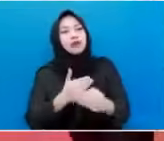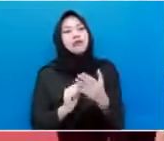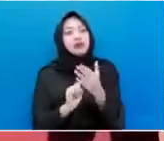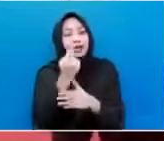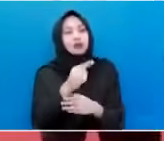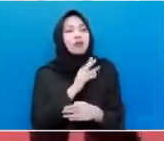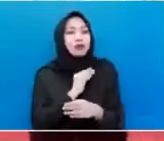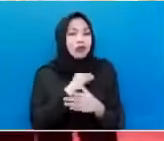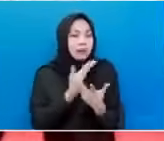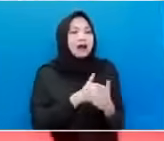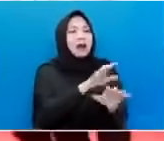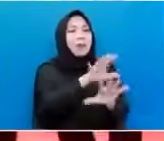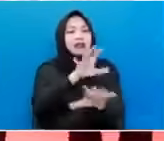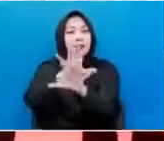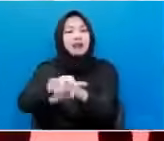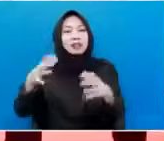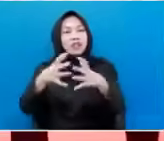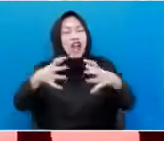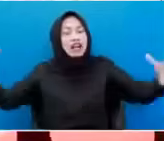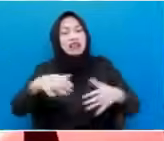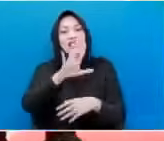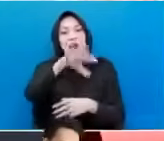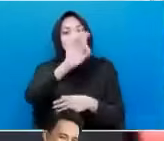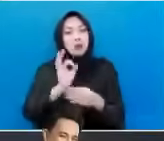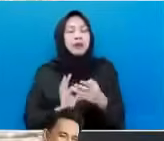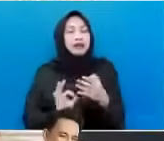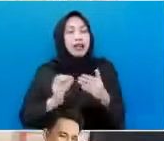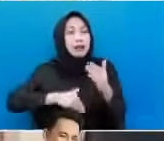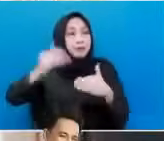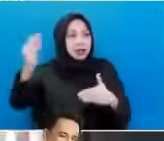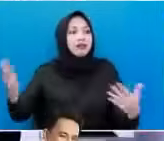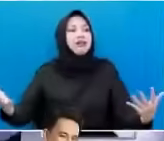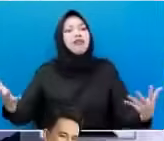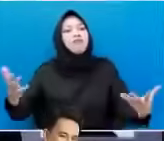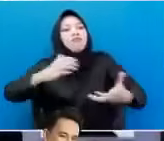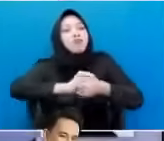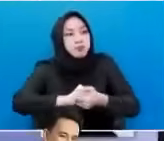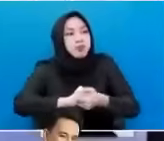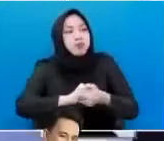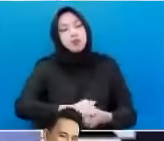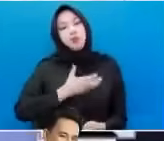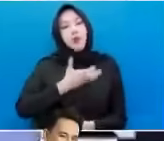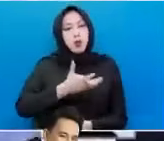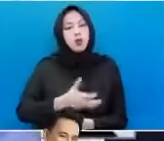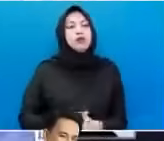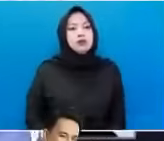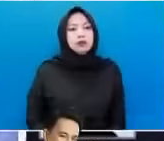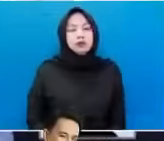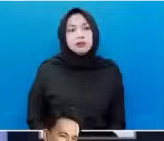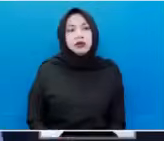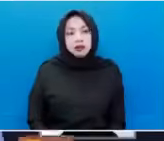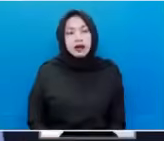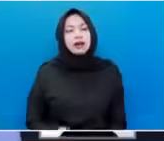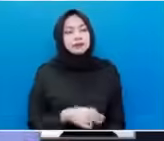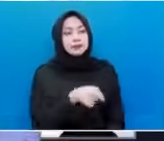sifatnya gemuk minimal akan 50% dan yang memang menarik adalah kalau dihitung kekuatan e kosong partai-partai pendukung